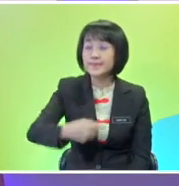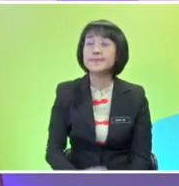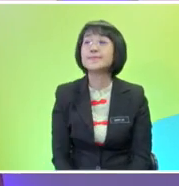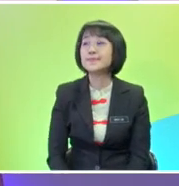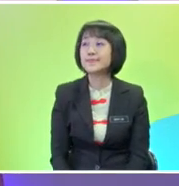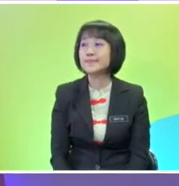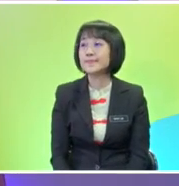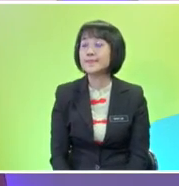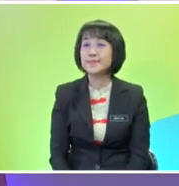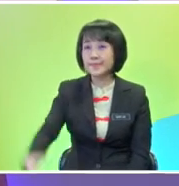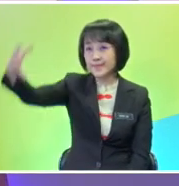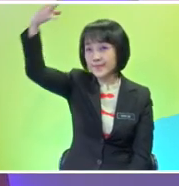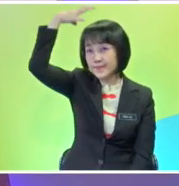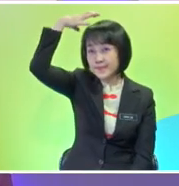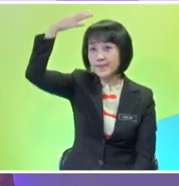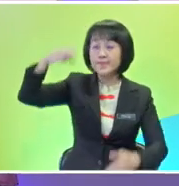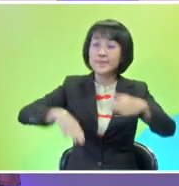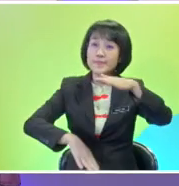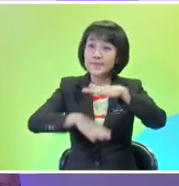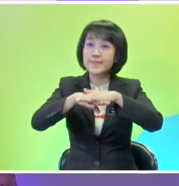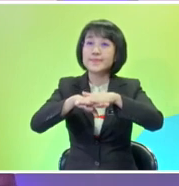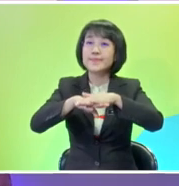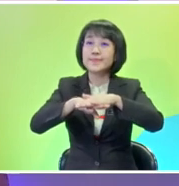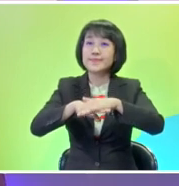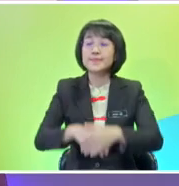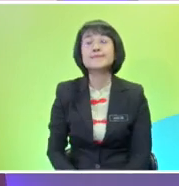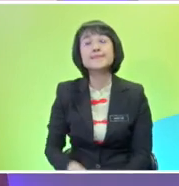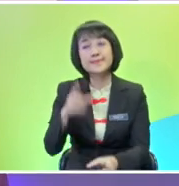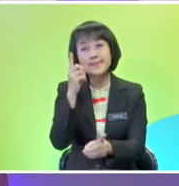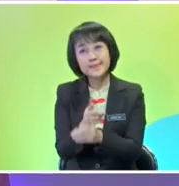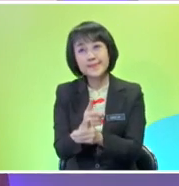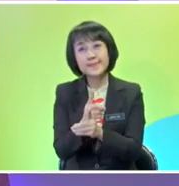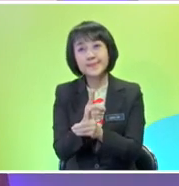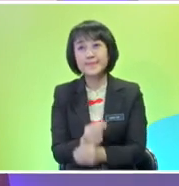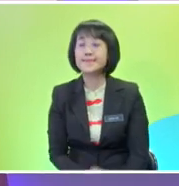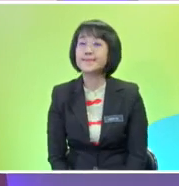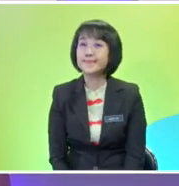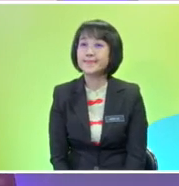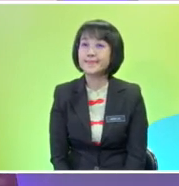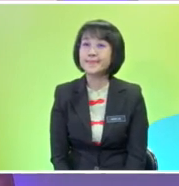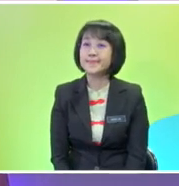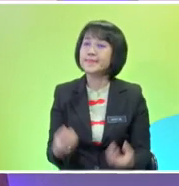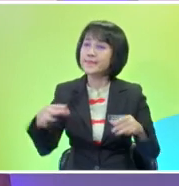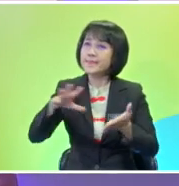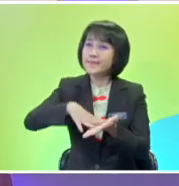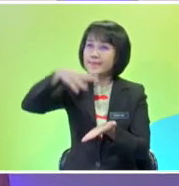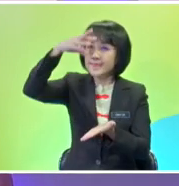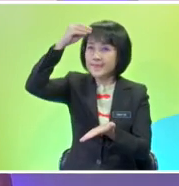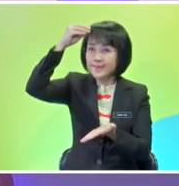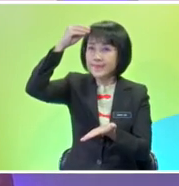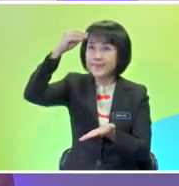seterusnya topi di bawah ya betul kita dah belajar